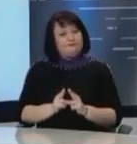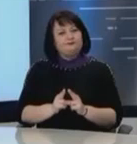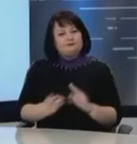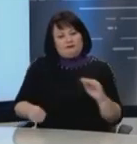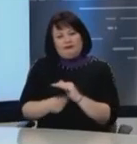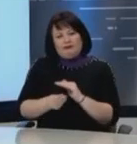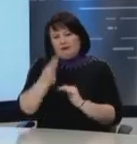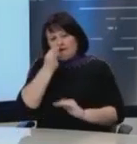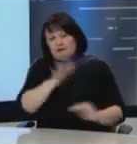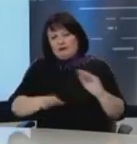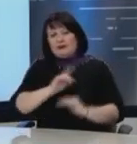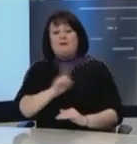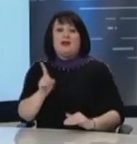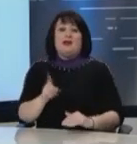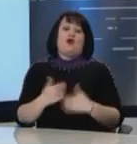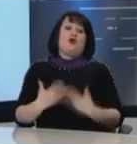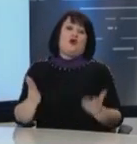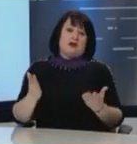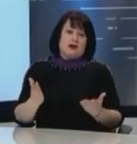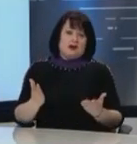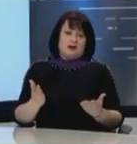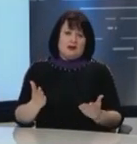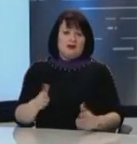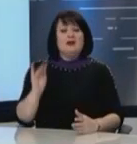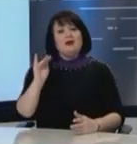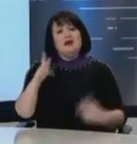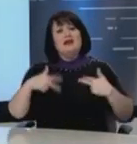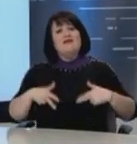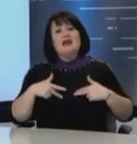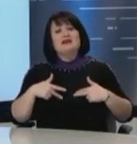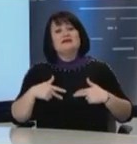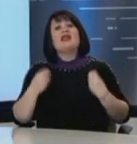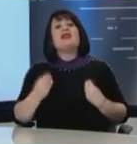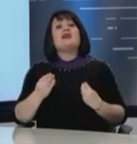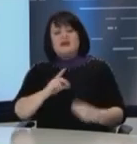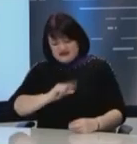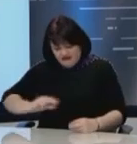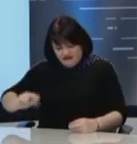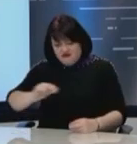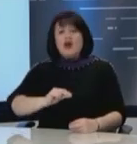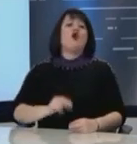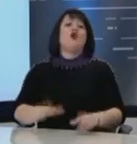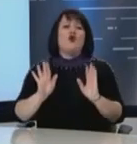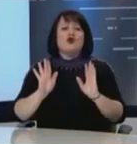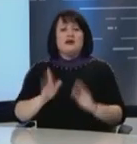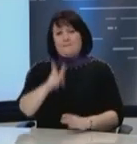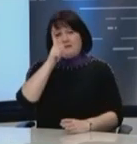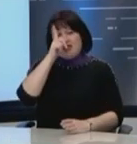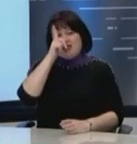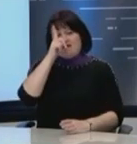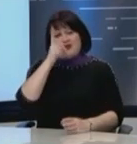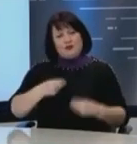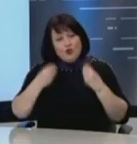της διαπλοκής. Όχι λοιπόν, κυρίες και κύριοι βουλευτές, κύριοι της κυβέρνησης, δεν είμαστε όλοι ίδιοι. Και είμαστε περήφανοι για